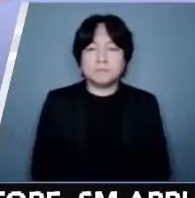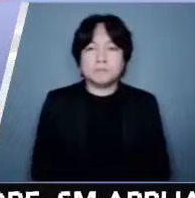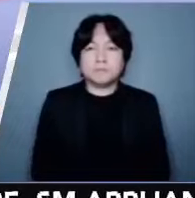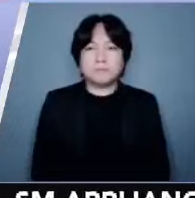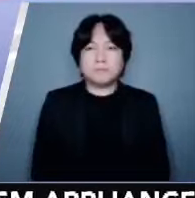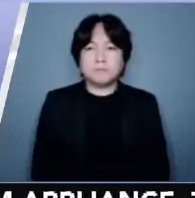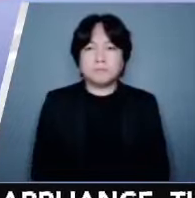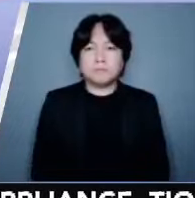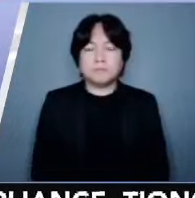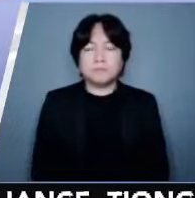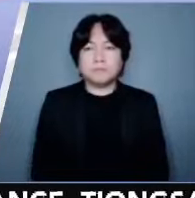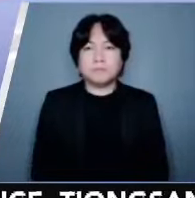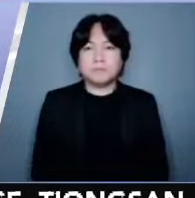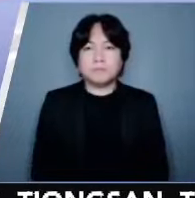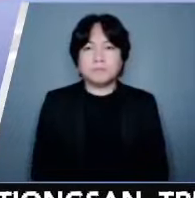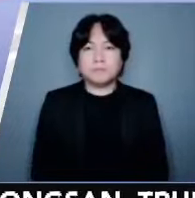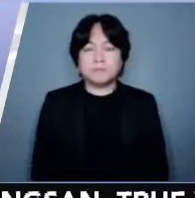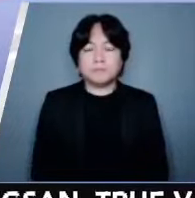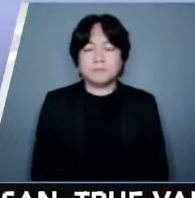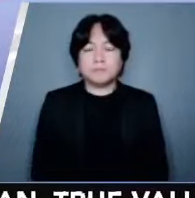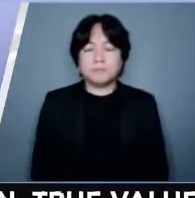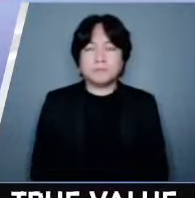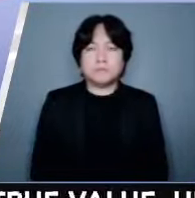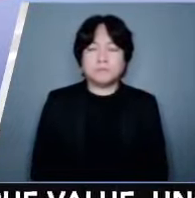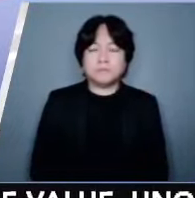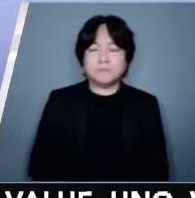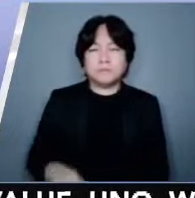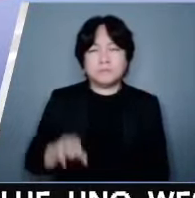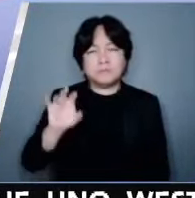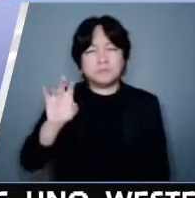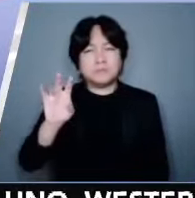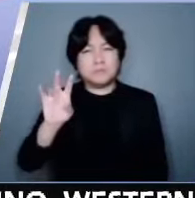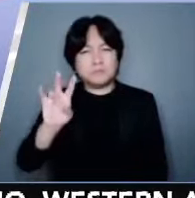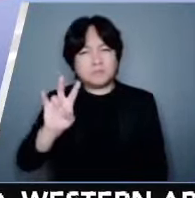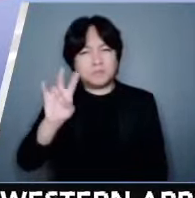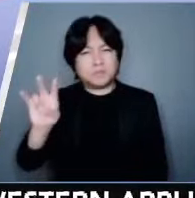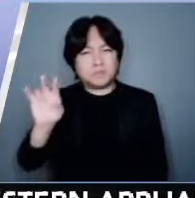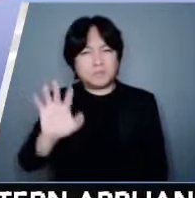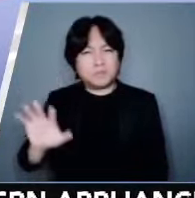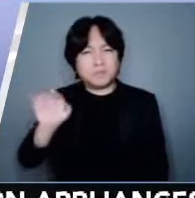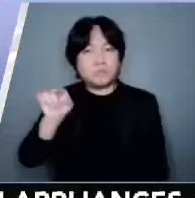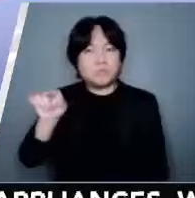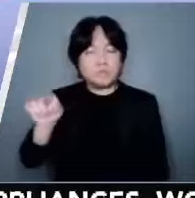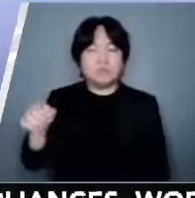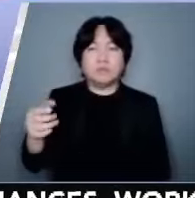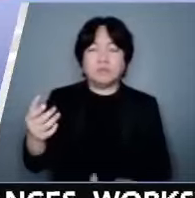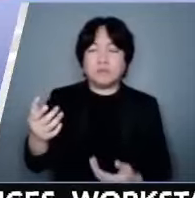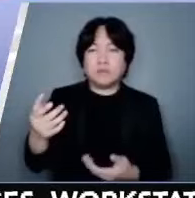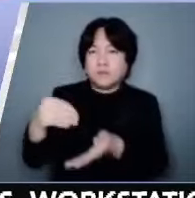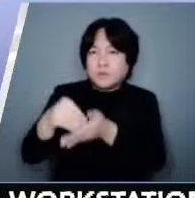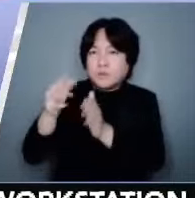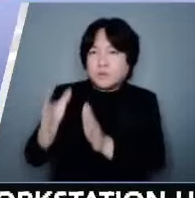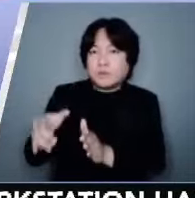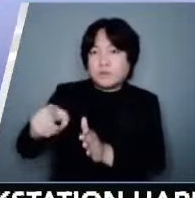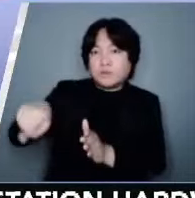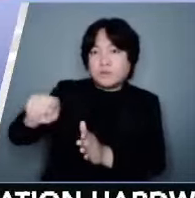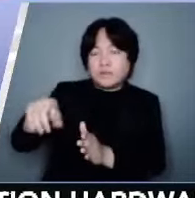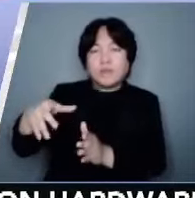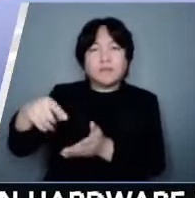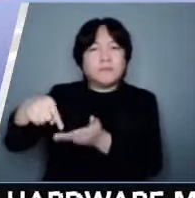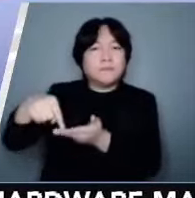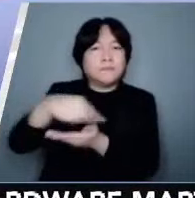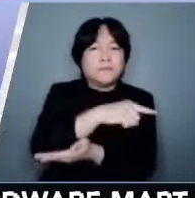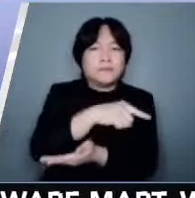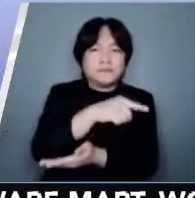70 posibleng biktima ng illegal recruitment ang nasagip sa Silang, Cavite. Mga estudyante sila na nagbayad sa isang language training facility